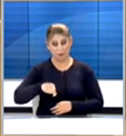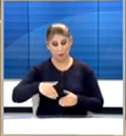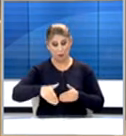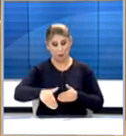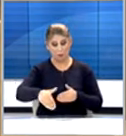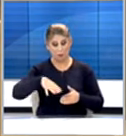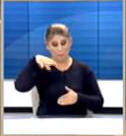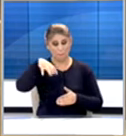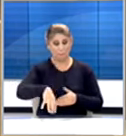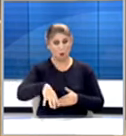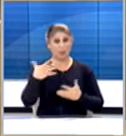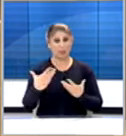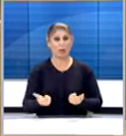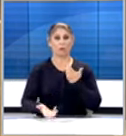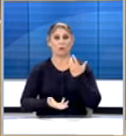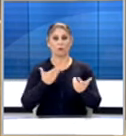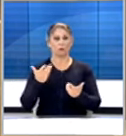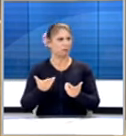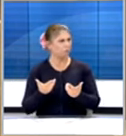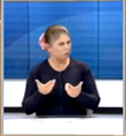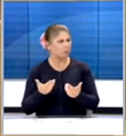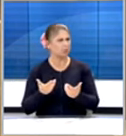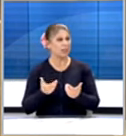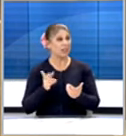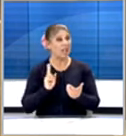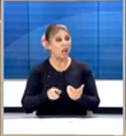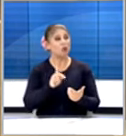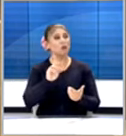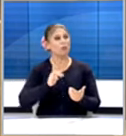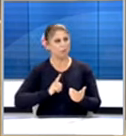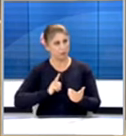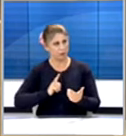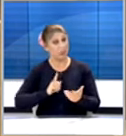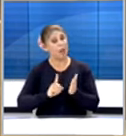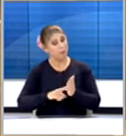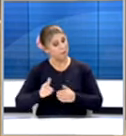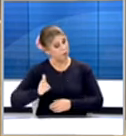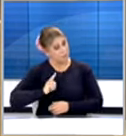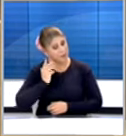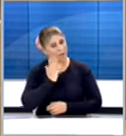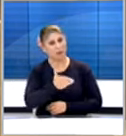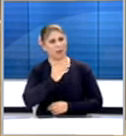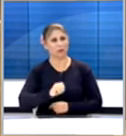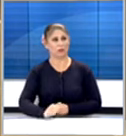να έχουμε πυρκαγιές. Κακώς δεν περιμένατε. Έπρεπε